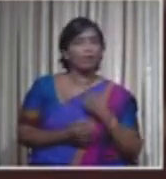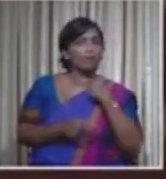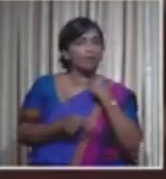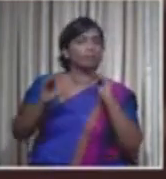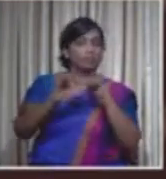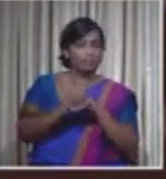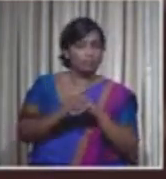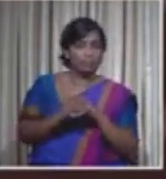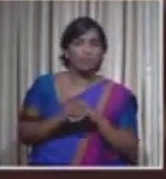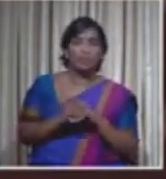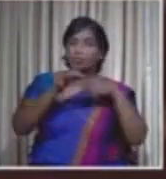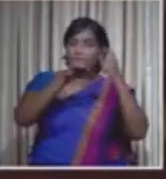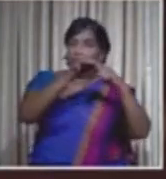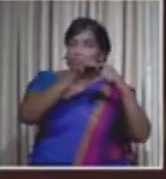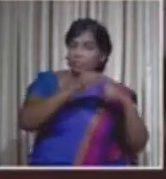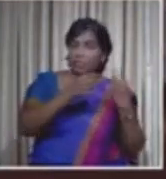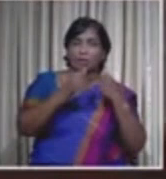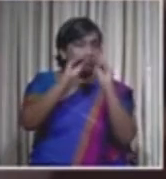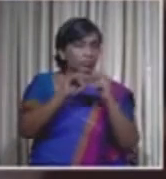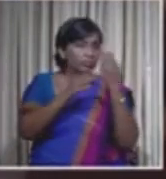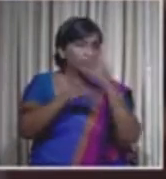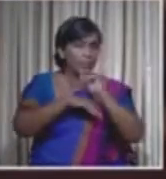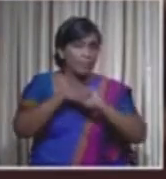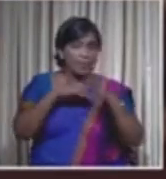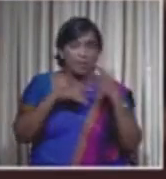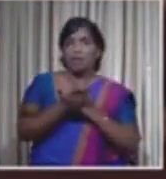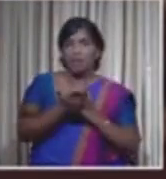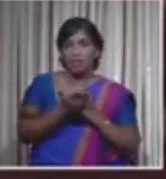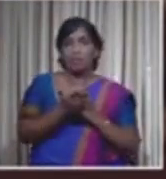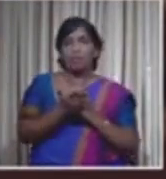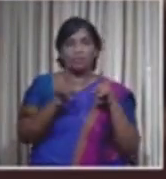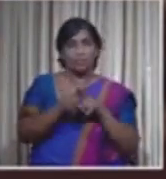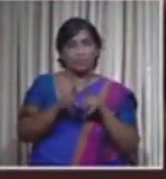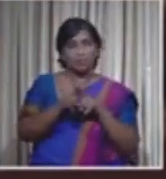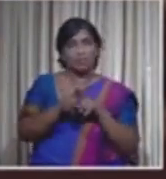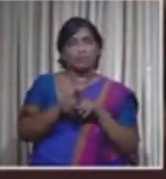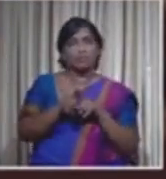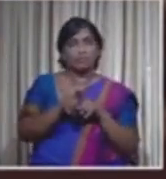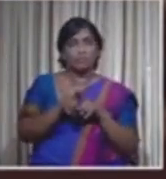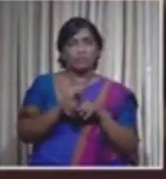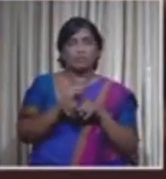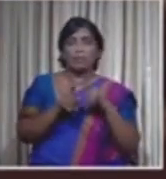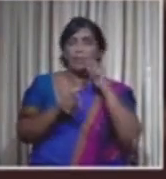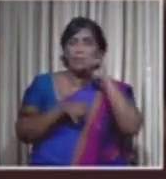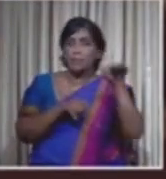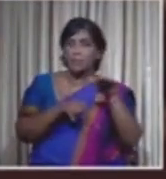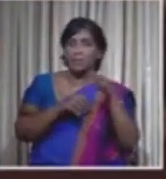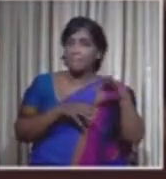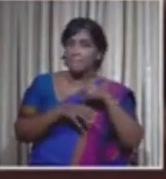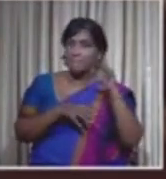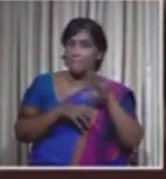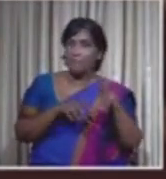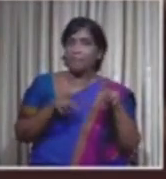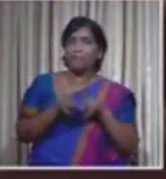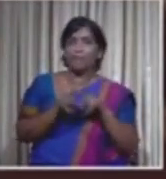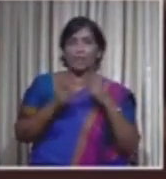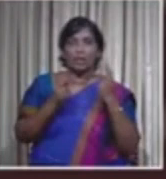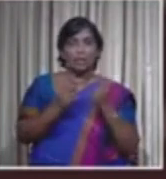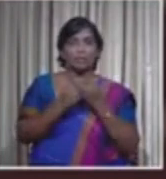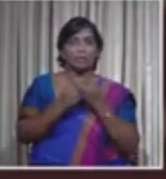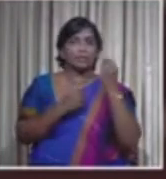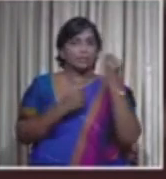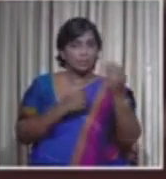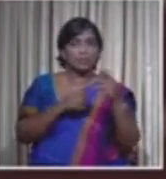ආවෙන් පස්සේ ඇස්තමින්තු කරලා ටෙන්ඩර් කරලා මේ පාලමේ කොටසක් අපි මේ ප්‍රදේශයේ ජනතාවගේ පාවිච්චිය සඳහා ඉක්මනින් ලබා